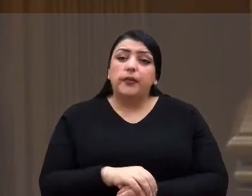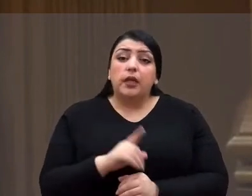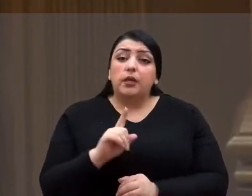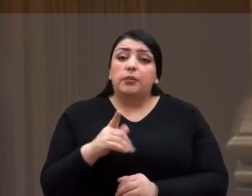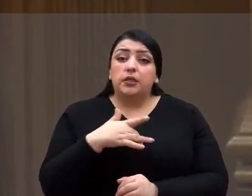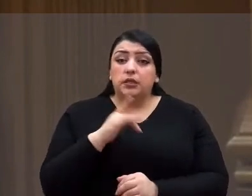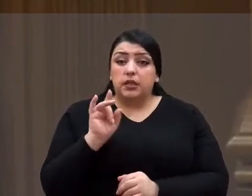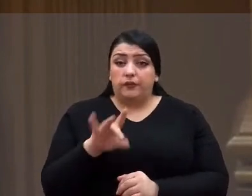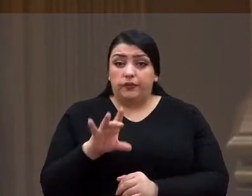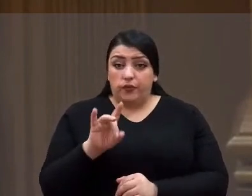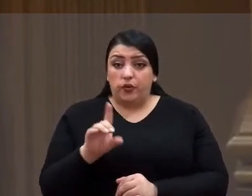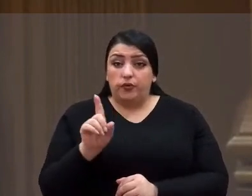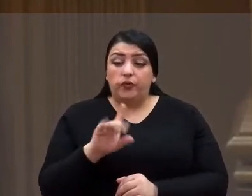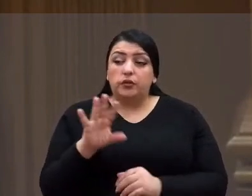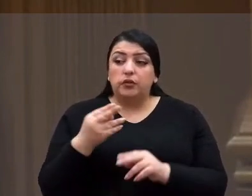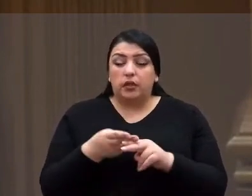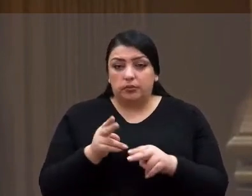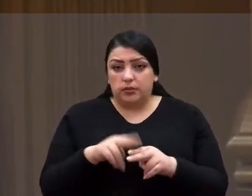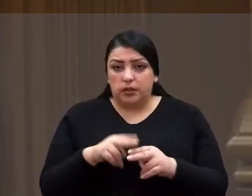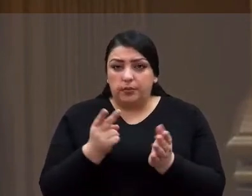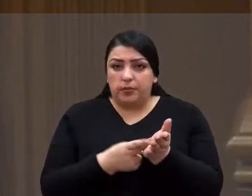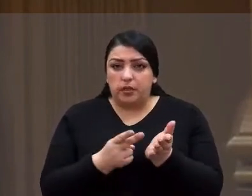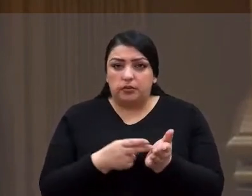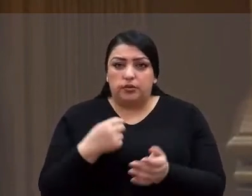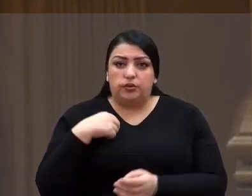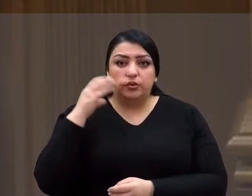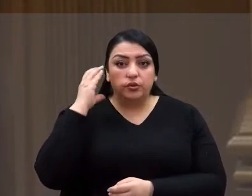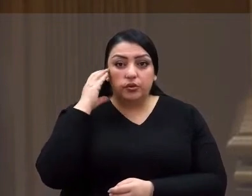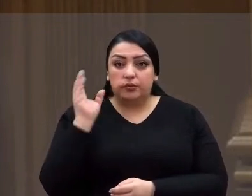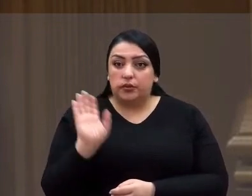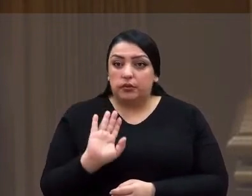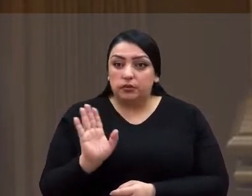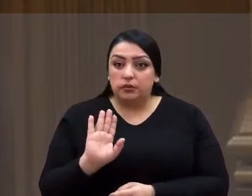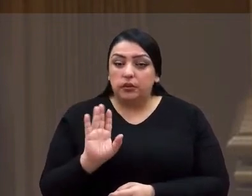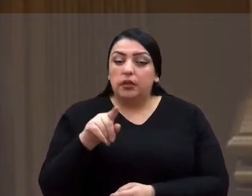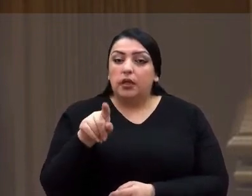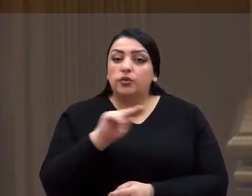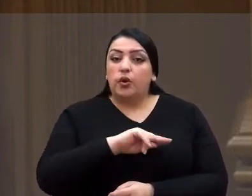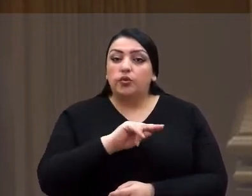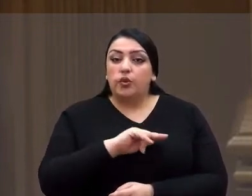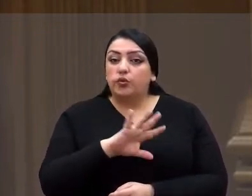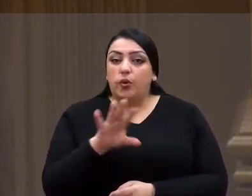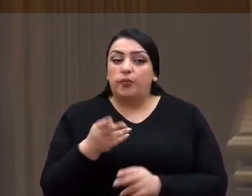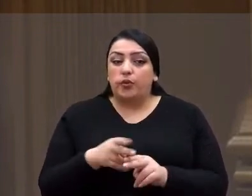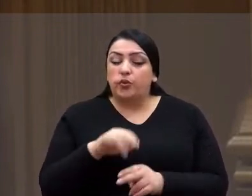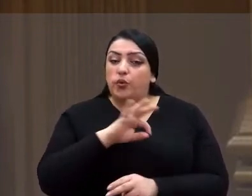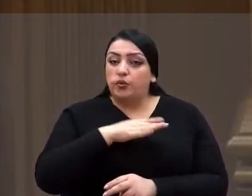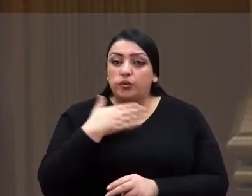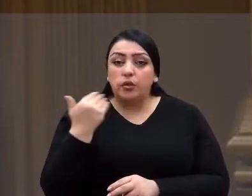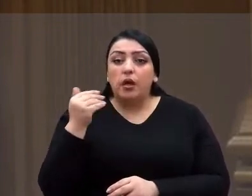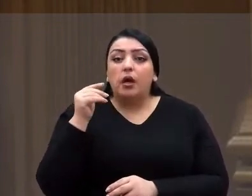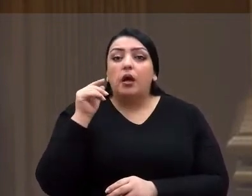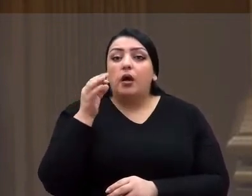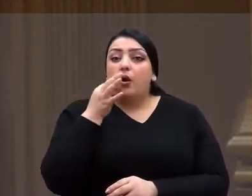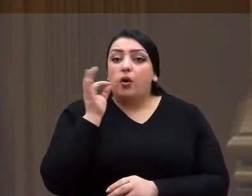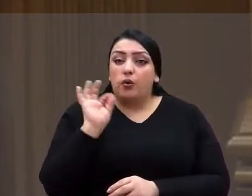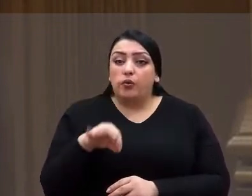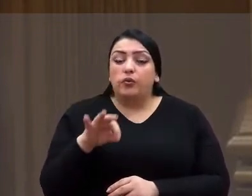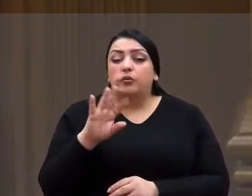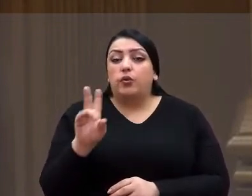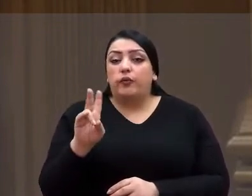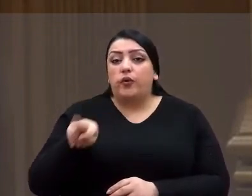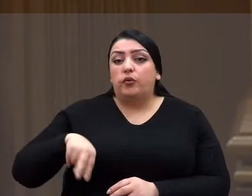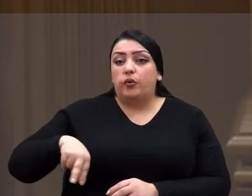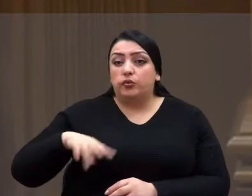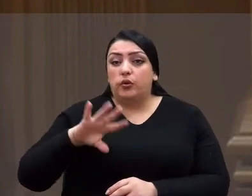մի օբյեկտիվ փաստարկ ես այդպես էլ չլսեցի։ Աշխատողի շուկան չի շահելու դրանից, եթե աշխատողը ունակ է աշխատել գործատուն